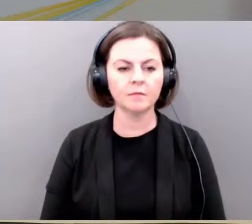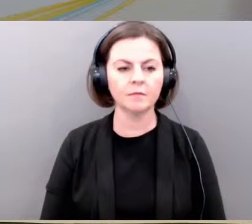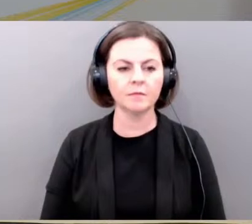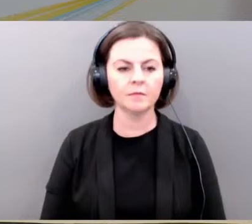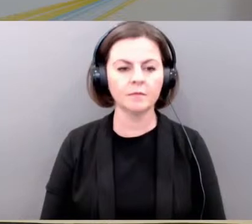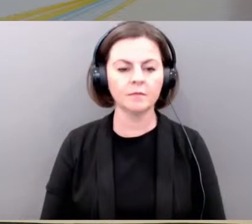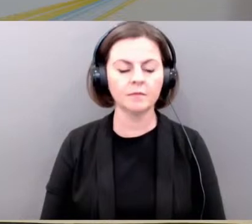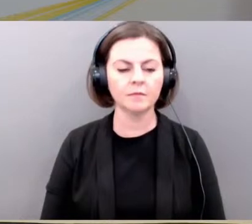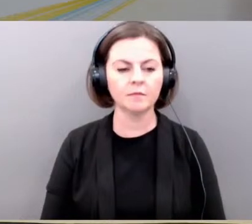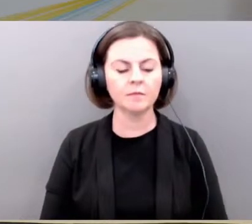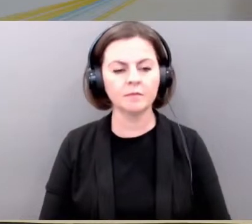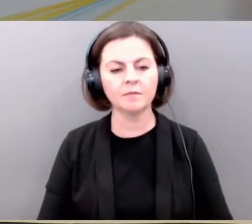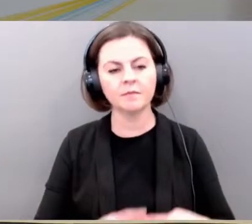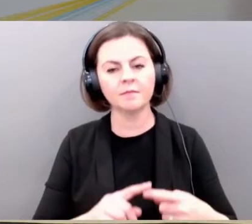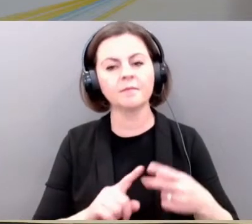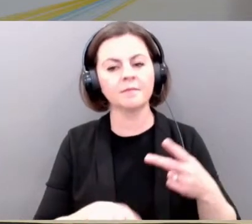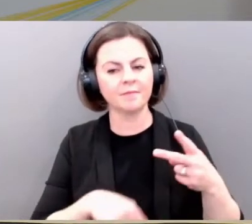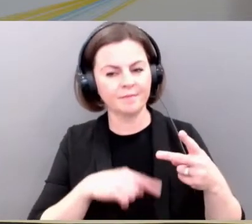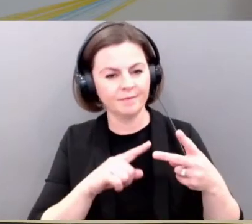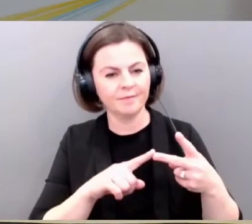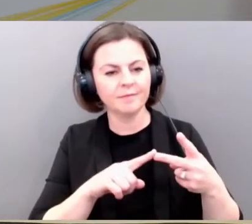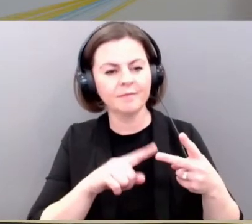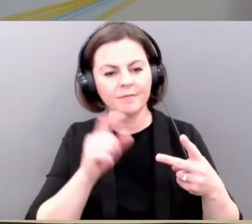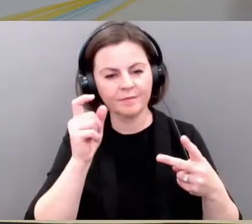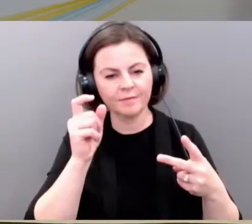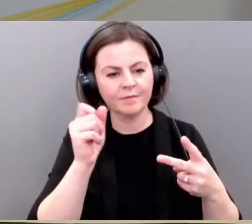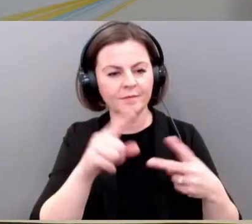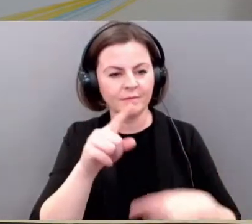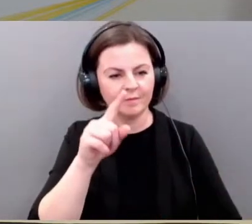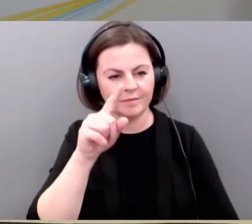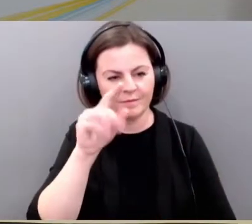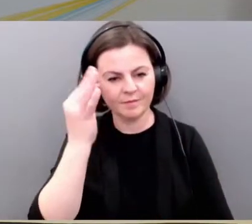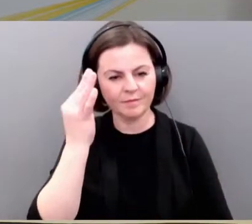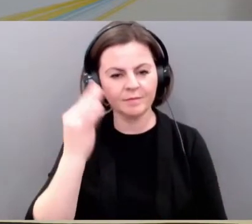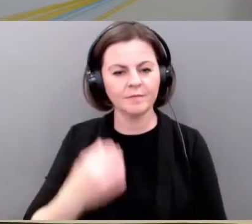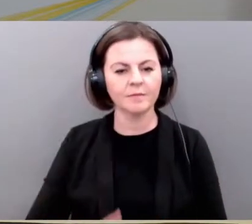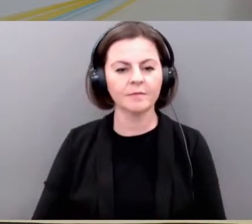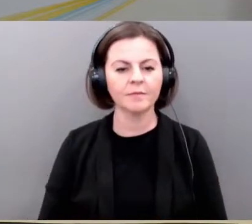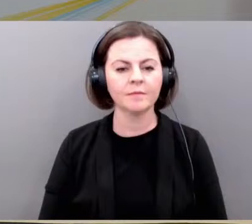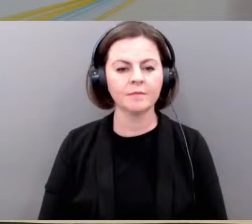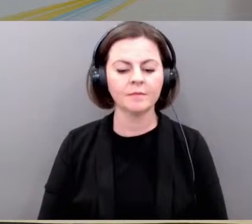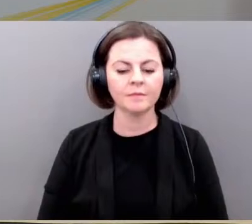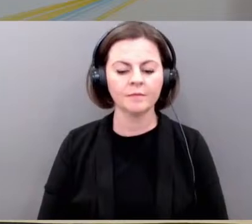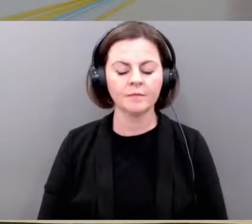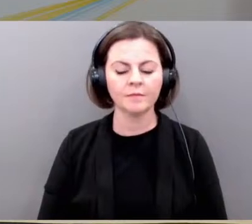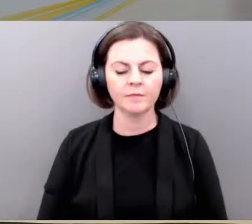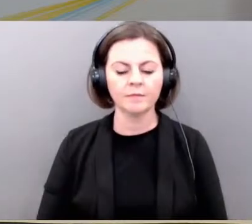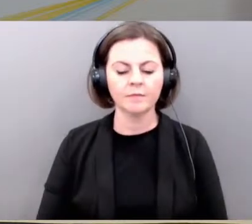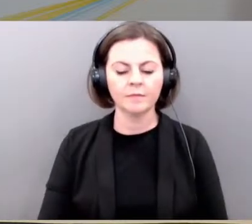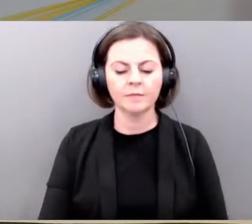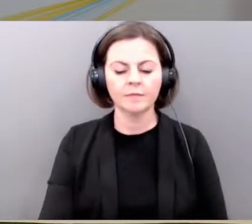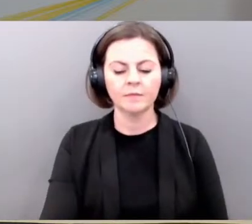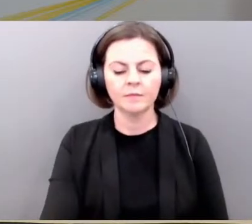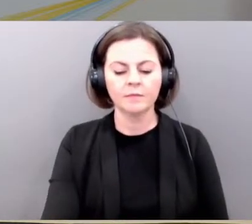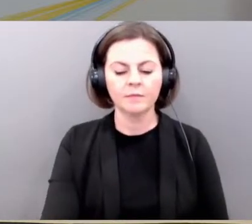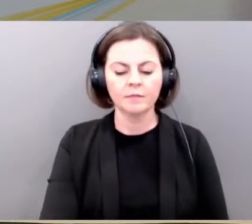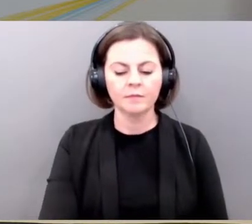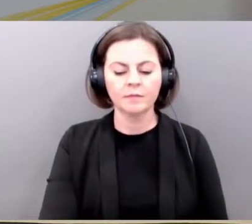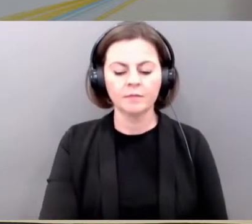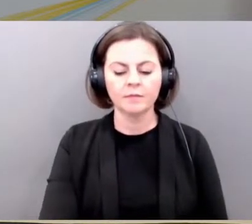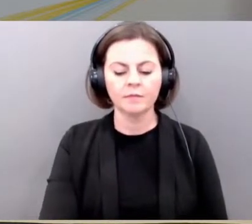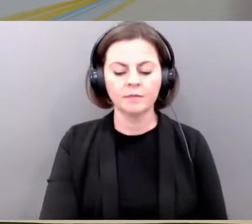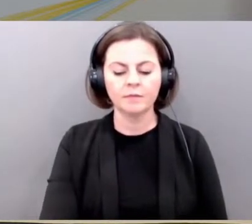Merci. Ma deuxième question, c'est par rapport justement à la deuxième dose de ce vaccin, parce que ce vaccin, il